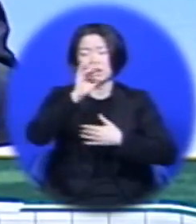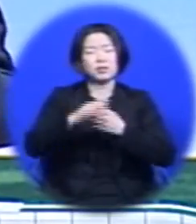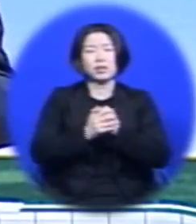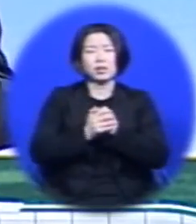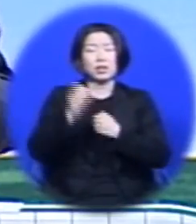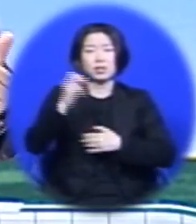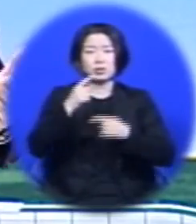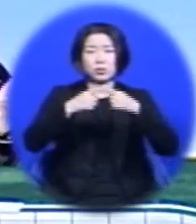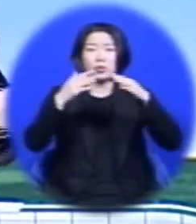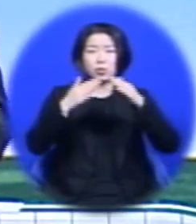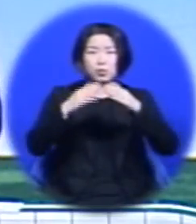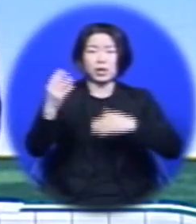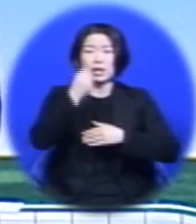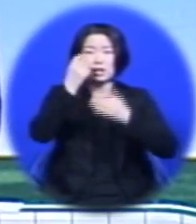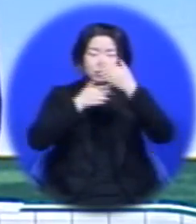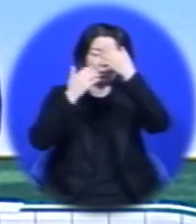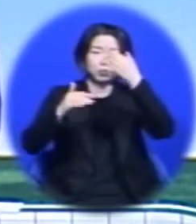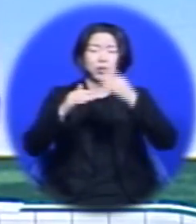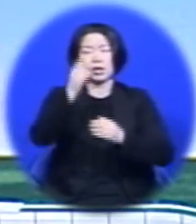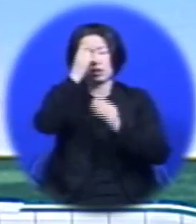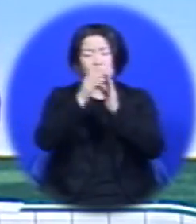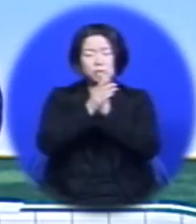그리고 교회와 성도들이 기도해야